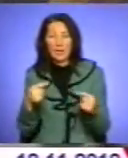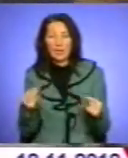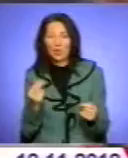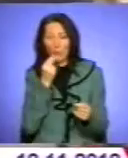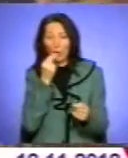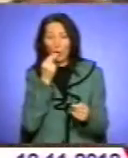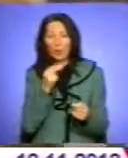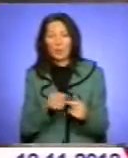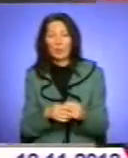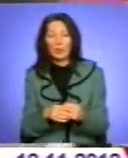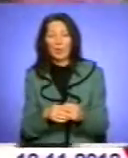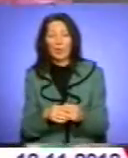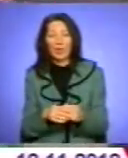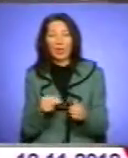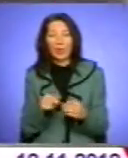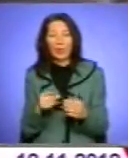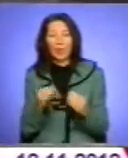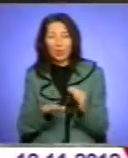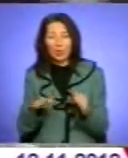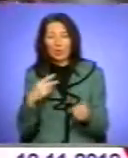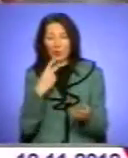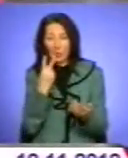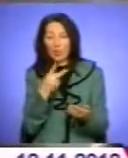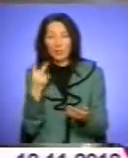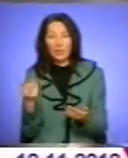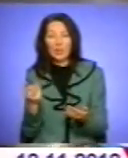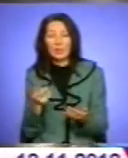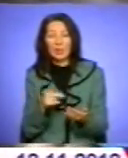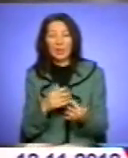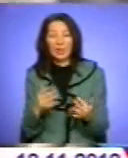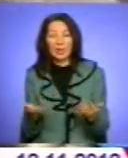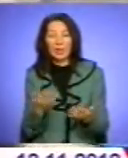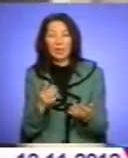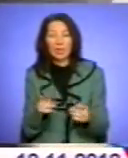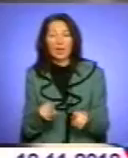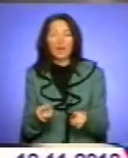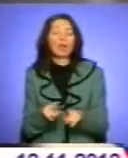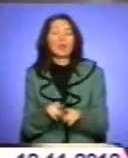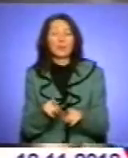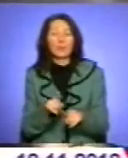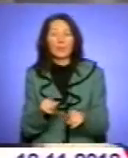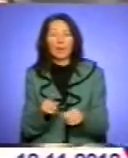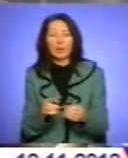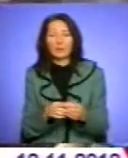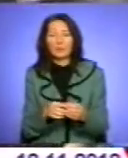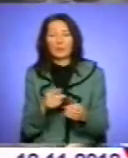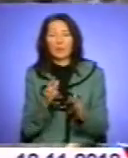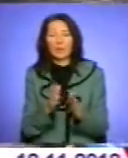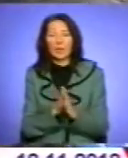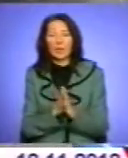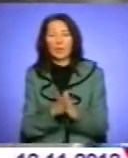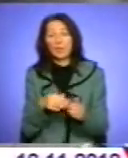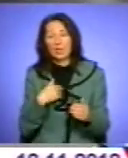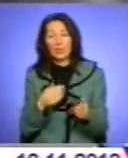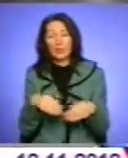ж купити, може щось підійде. А що надивилися? А що надивилися, що я вже на черги. Попросили, вони мені